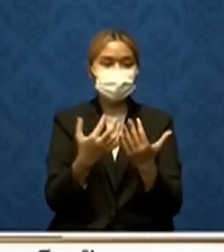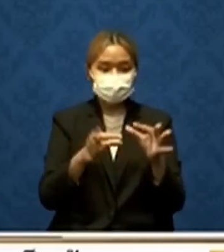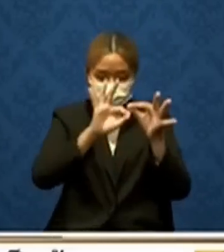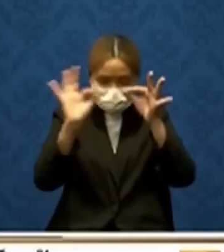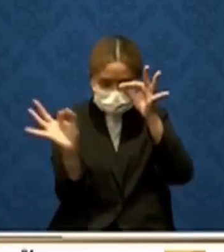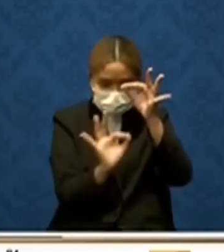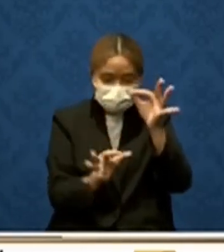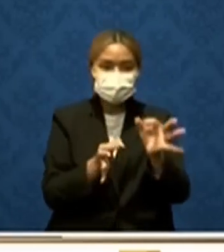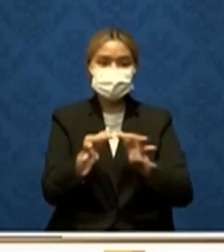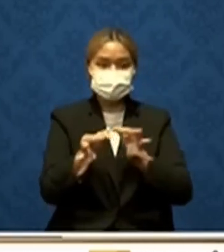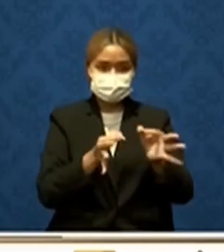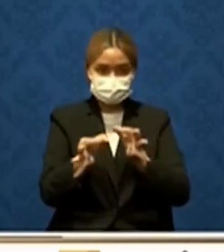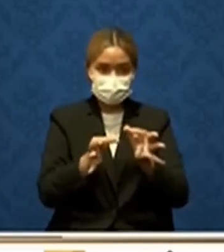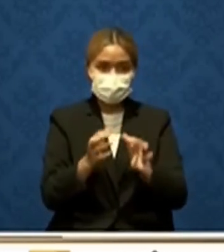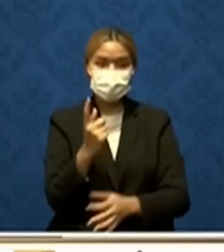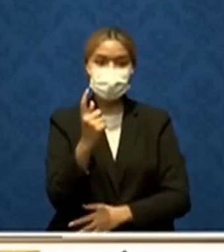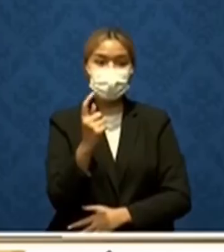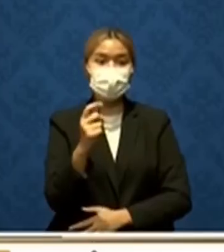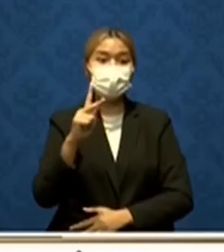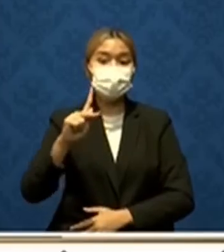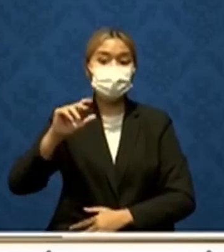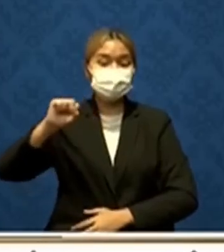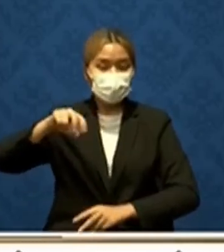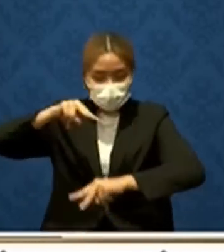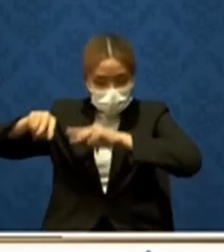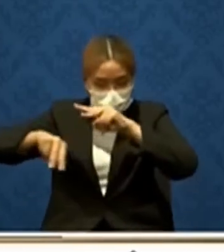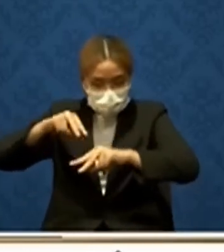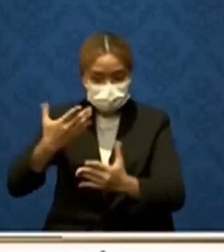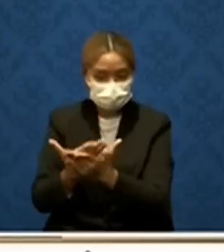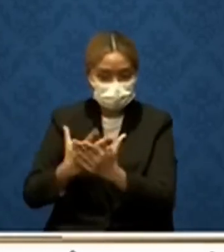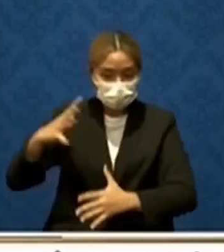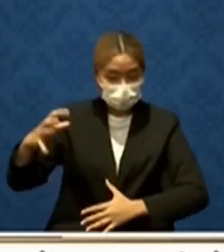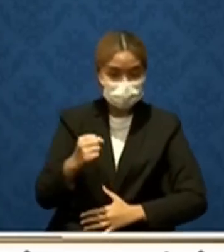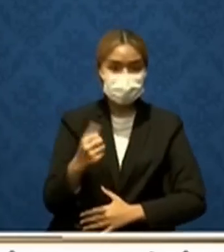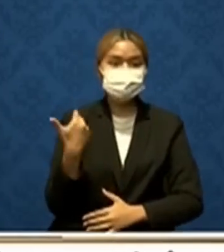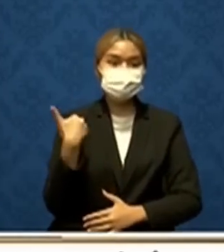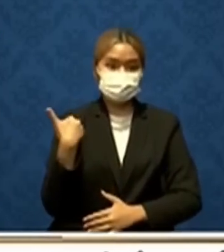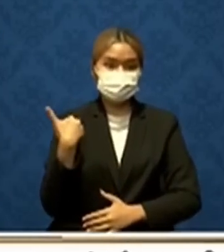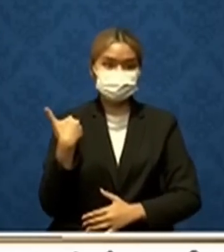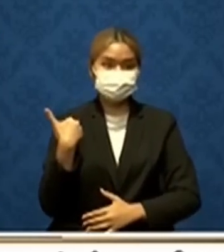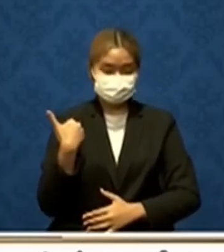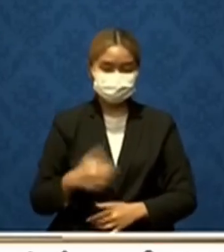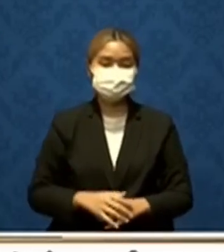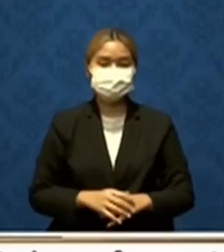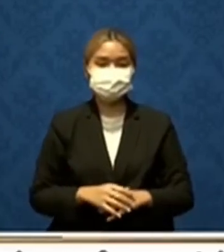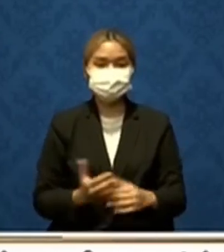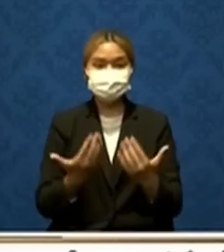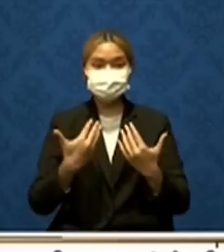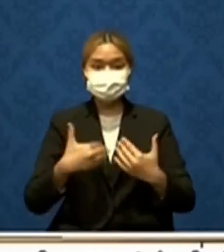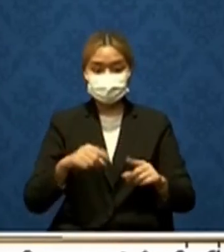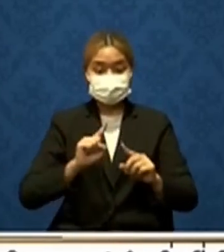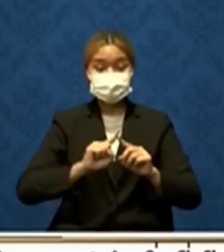ทำมีความคืบหน้ายังไงมั่งขอเริ่มต้นเงินก้อนที่ 1ก่อนครึ่งเงินทุจริตถุงมือยาง